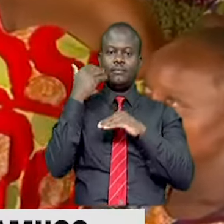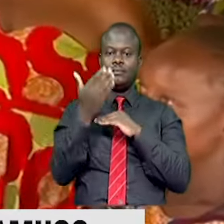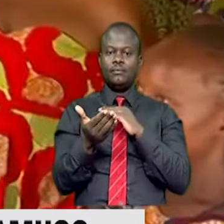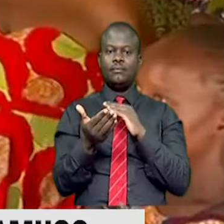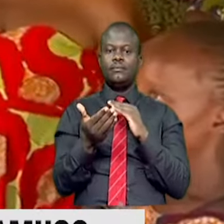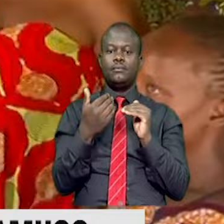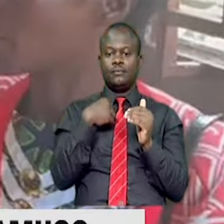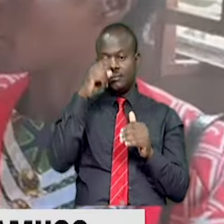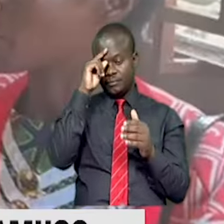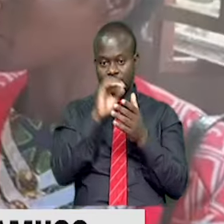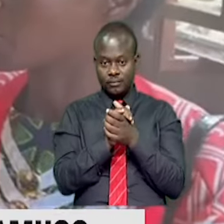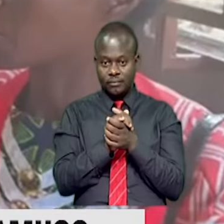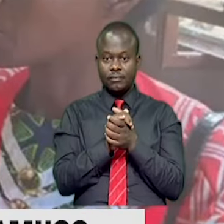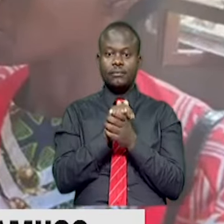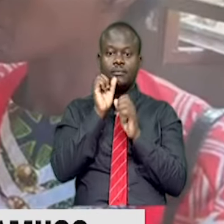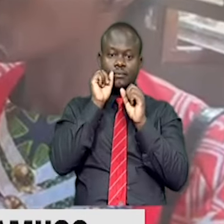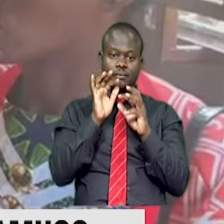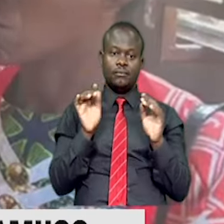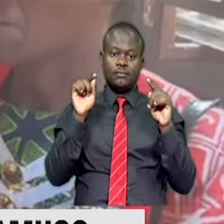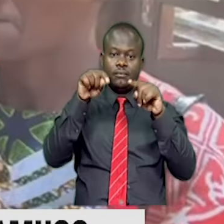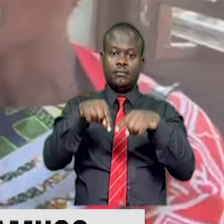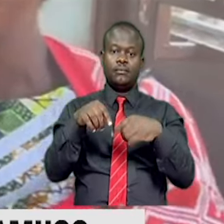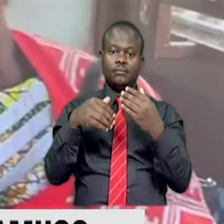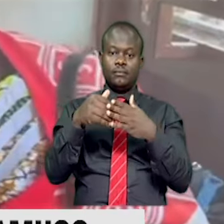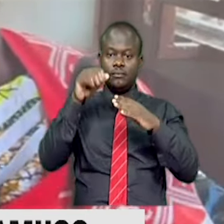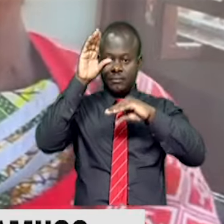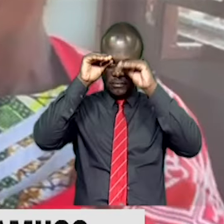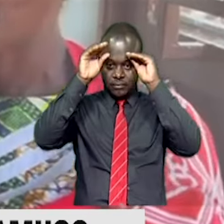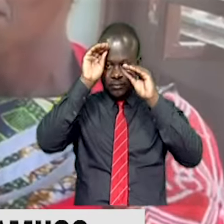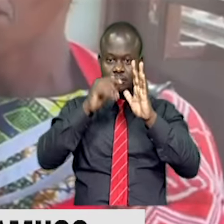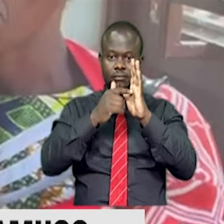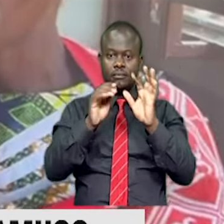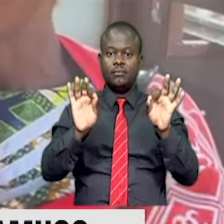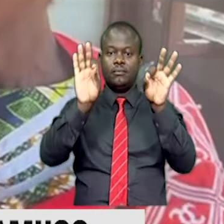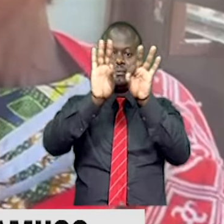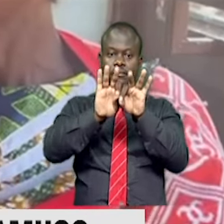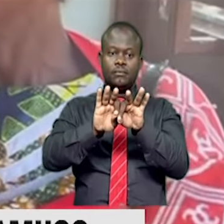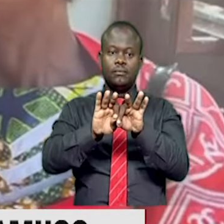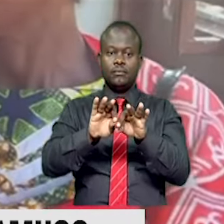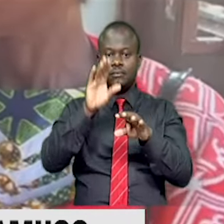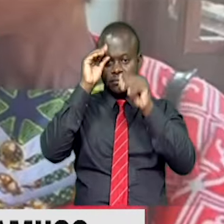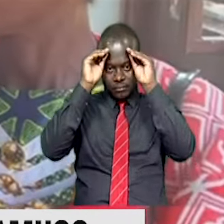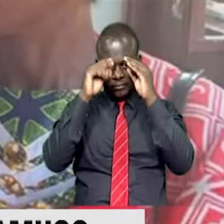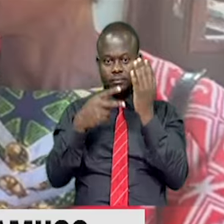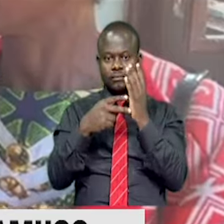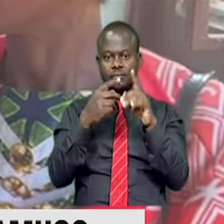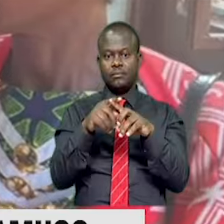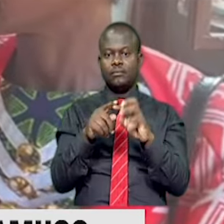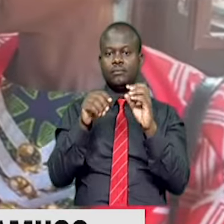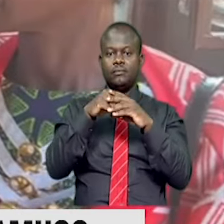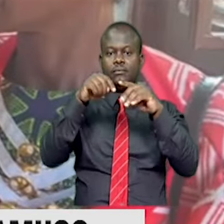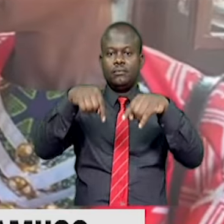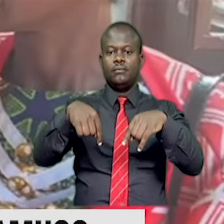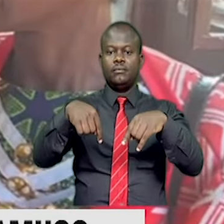ni nk'icyizere cyangwa nk'umugisha kuza hano mbasha kwiga indangagaciro, niga n'imyuga itandukanye hano, tuyiga